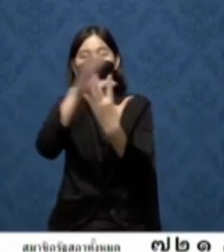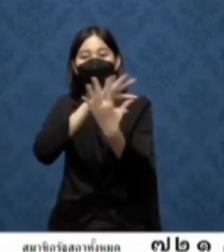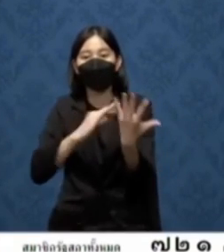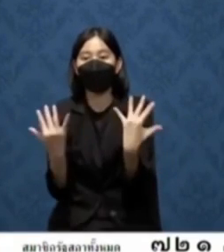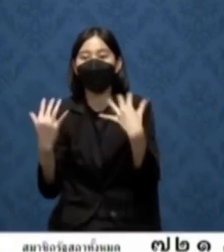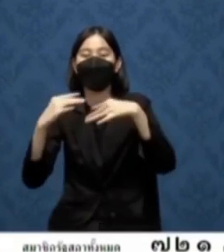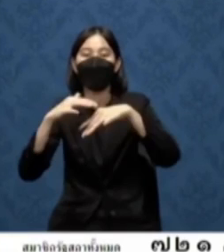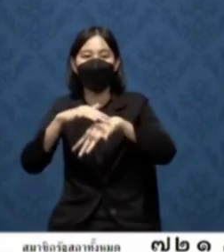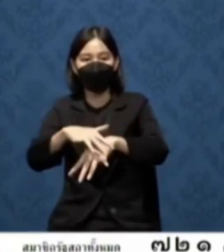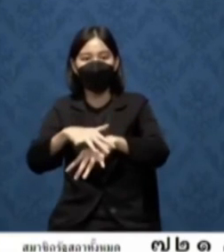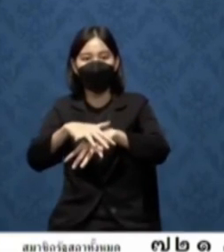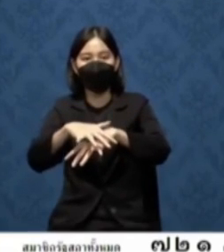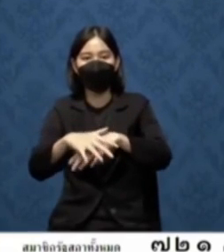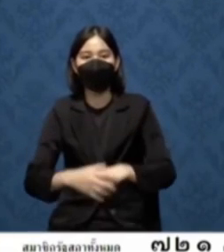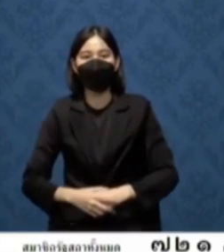กัน